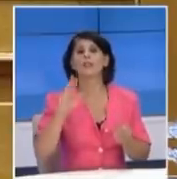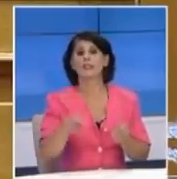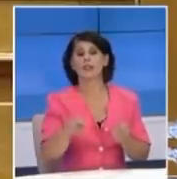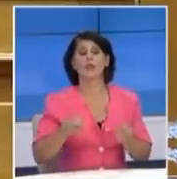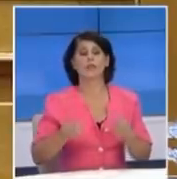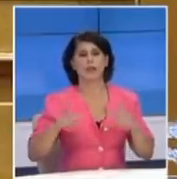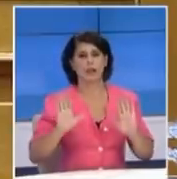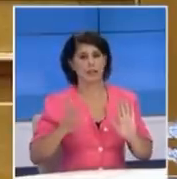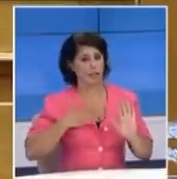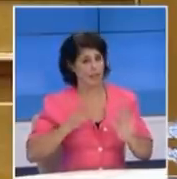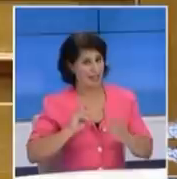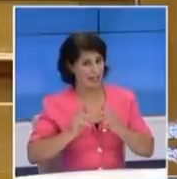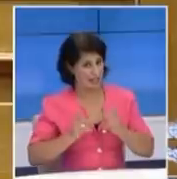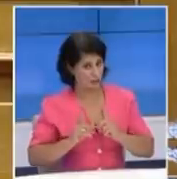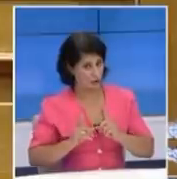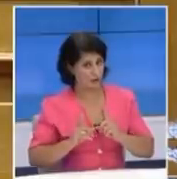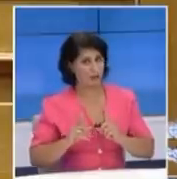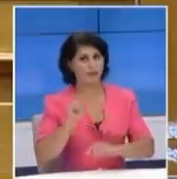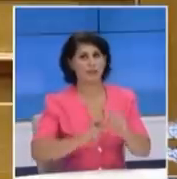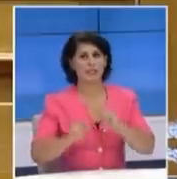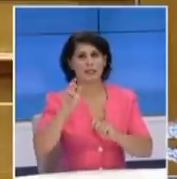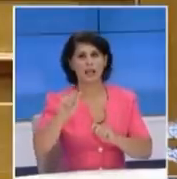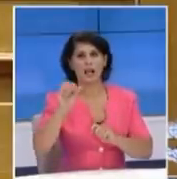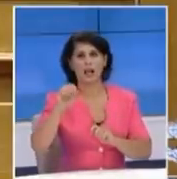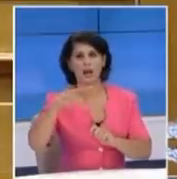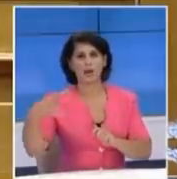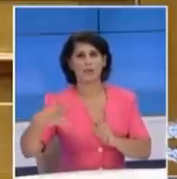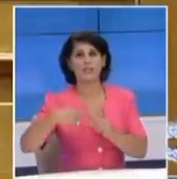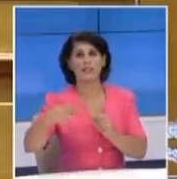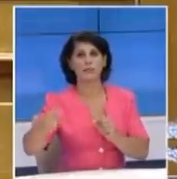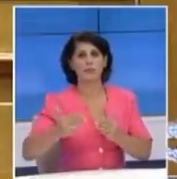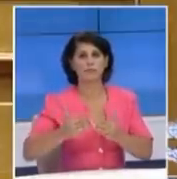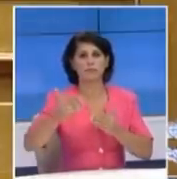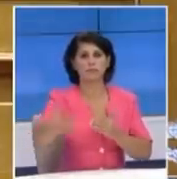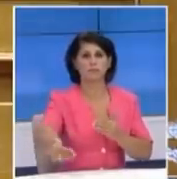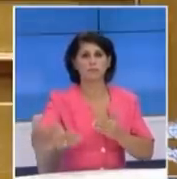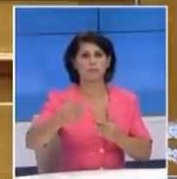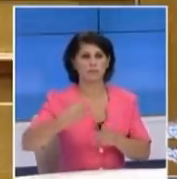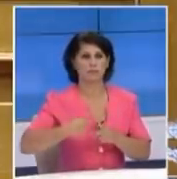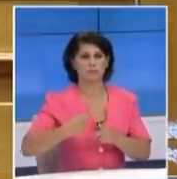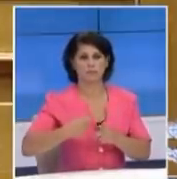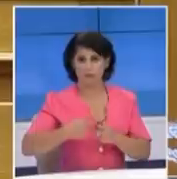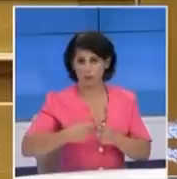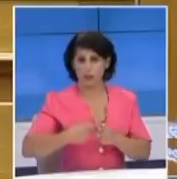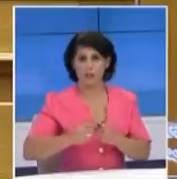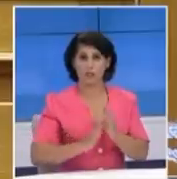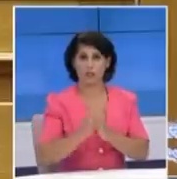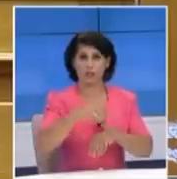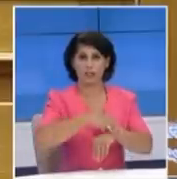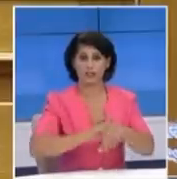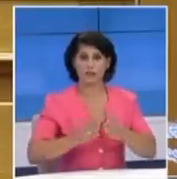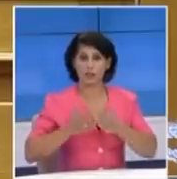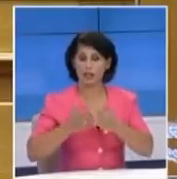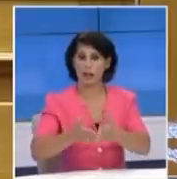Και αν θέλετε να συμφωνήσουμε, κάντε ΑΟΣ με την Κύπρο. Επεκτείνετε τα χωρικά έδατα σε 12 ναυτικά μίλια σε όλο